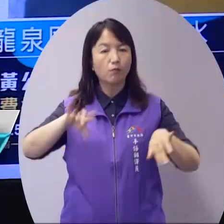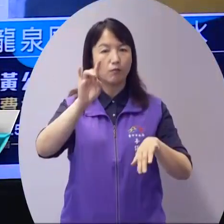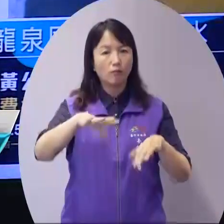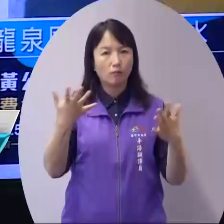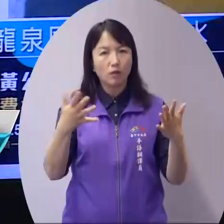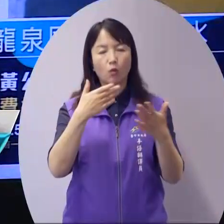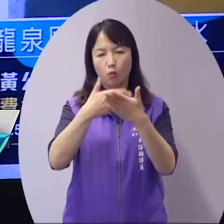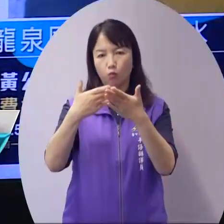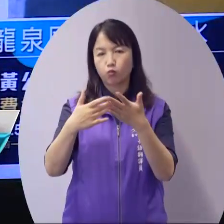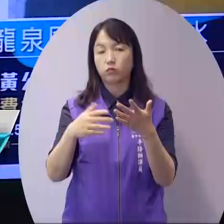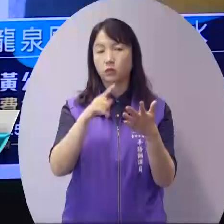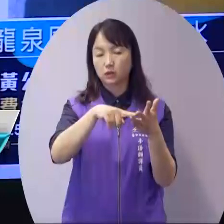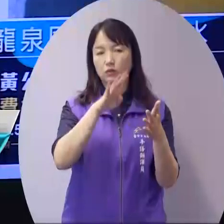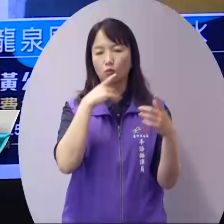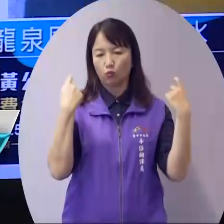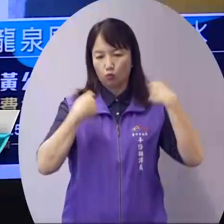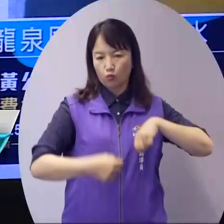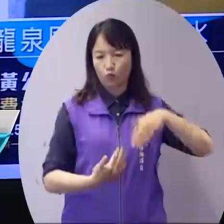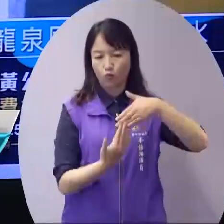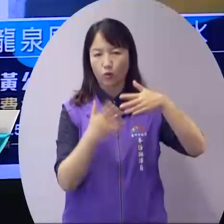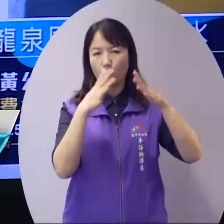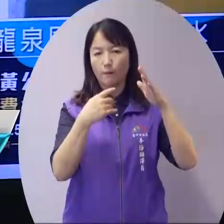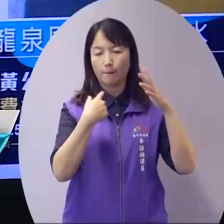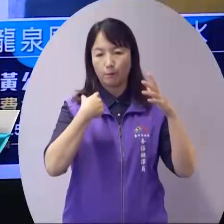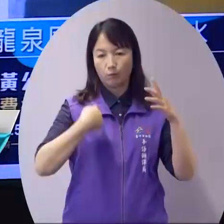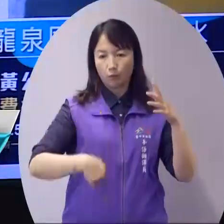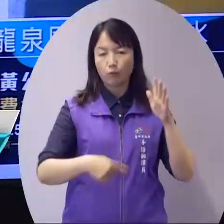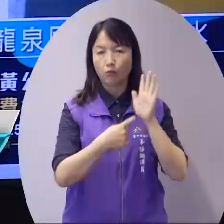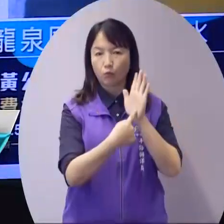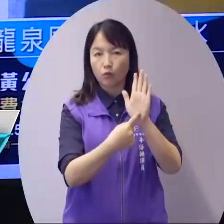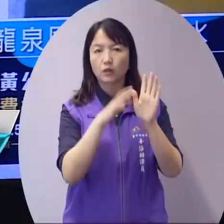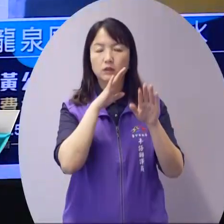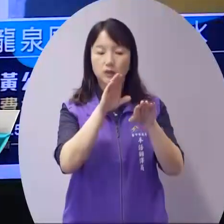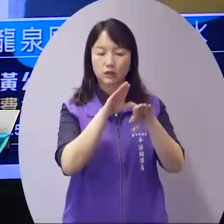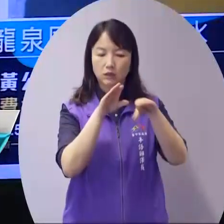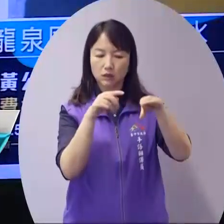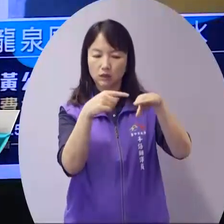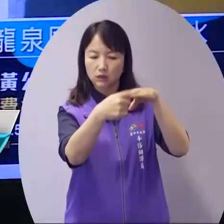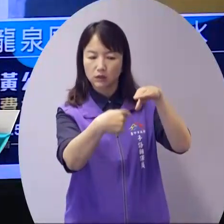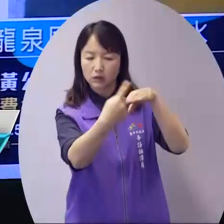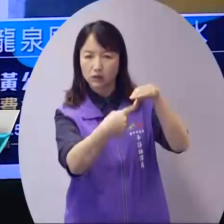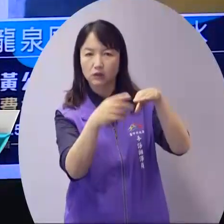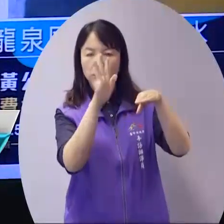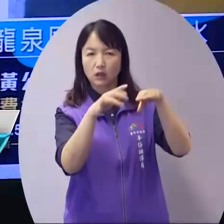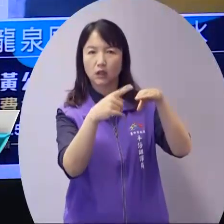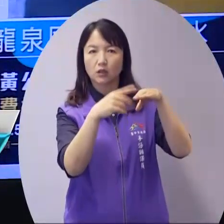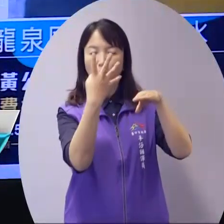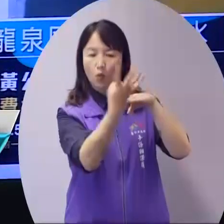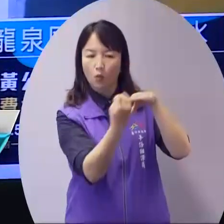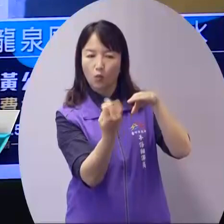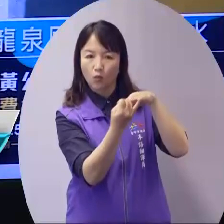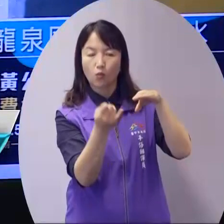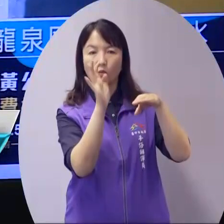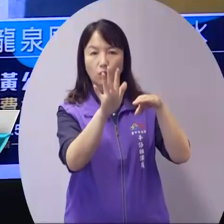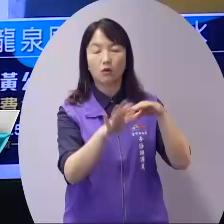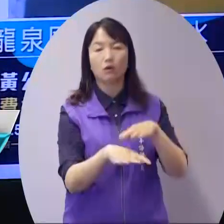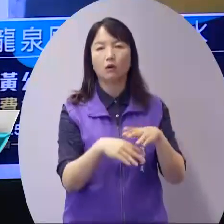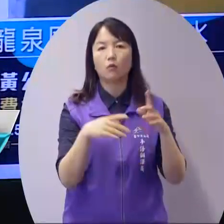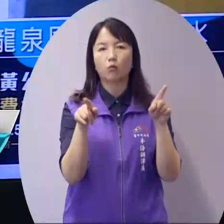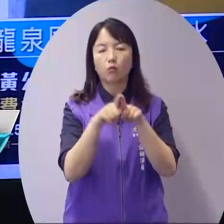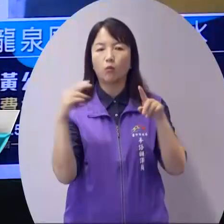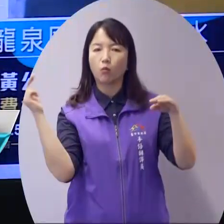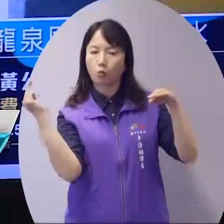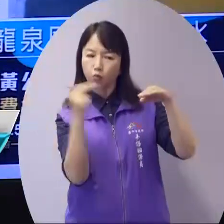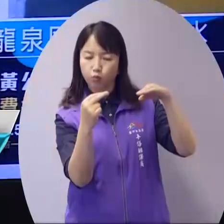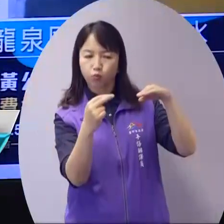同的一些涂装，上面会有相关的标示，车头的地方会有这个编号等等。那大家看到